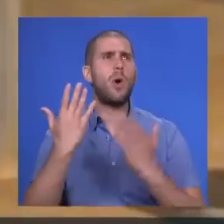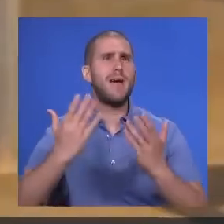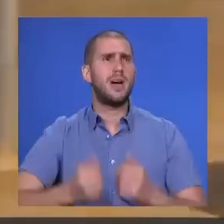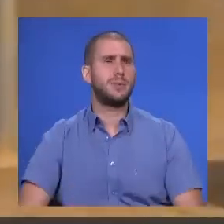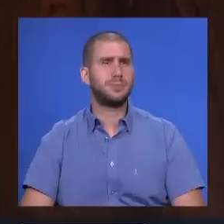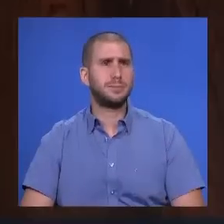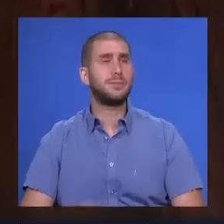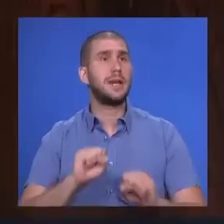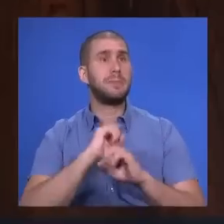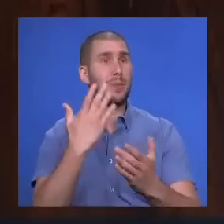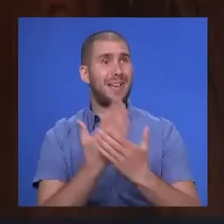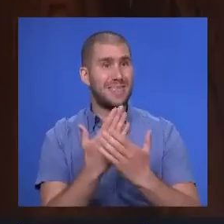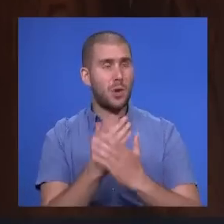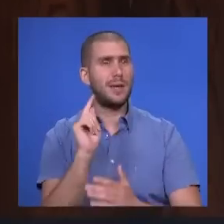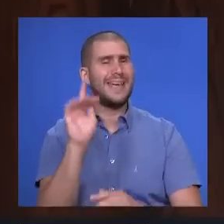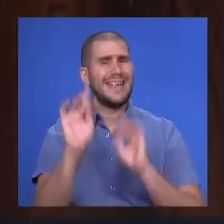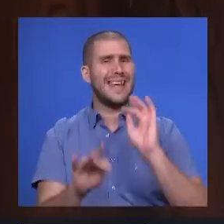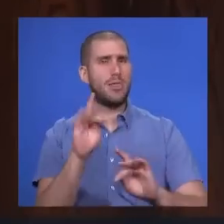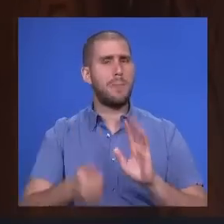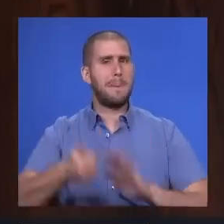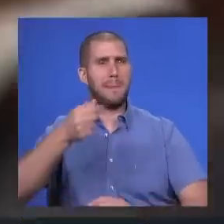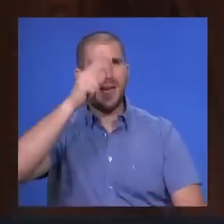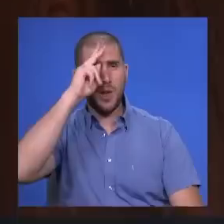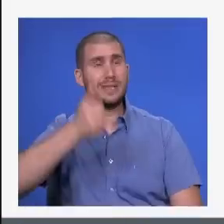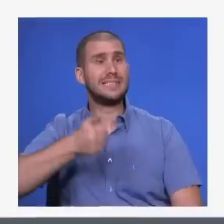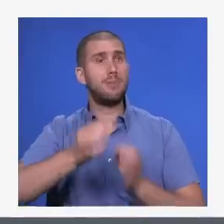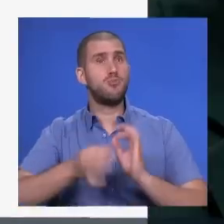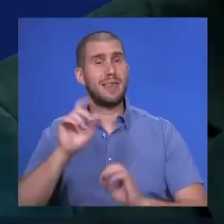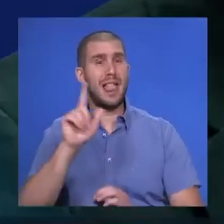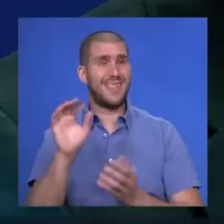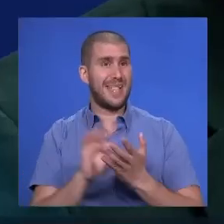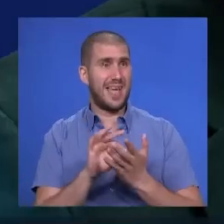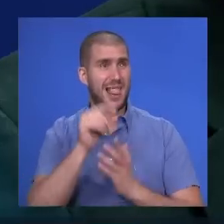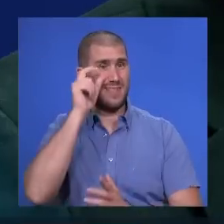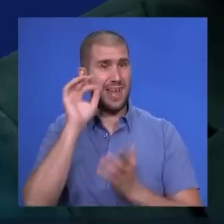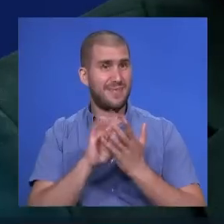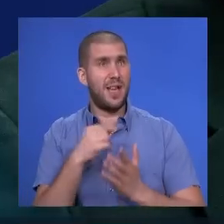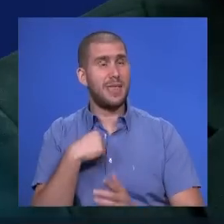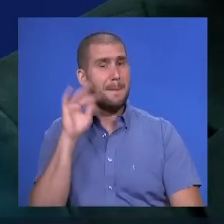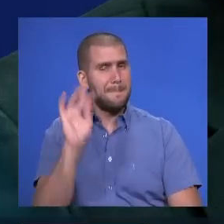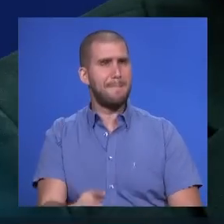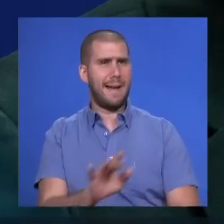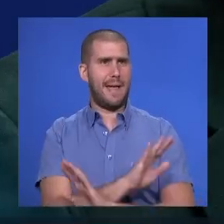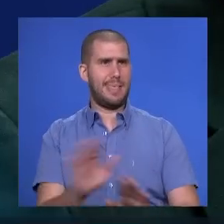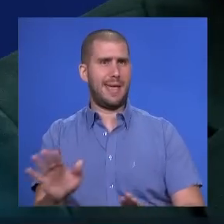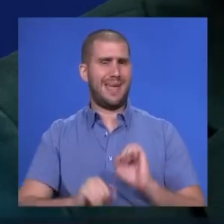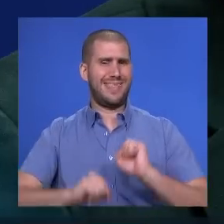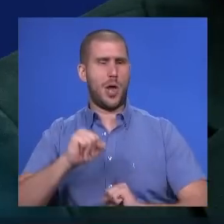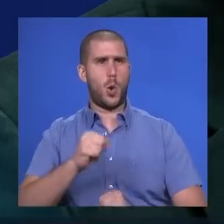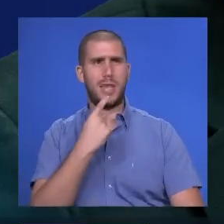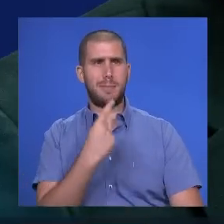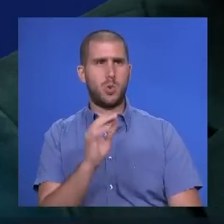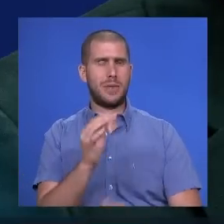6 מיליון. עם פרסום התיעוד הגיעו הגינויים מבחירי הליכוד. שר המשפטים לוין כתב, אני מגנה בכל לשון את ההתנהגות